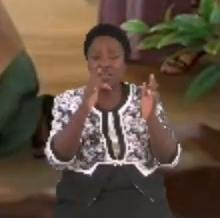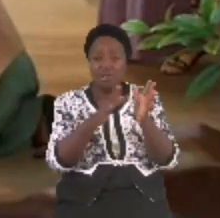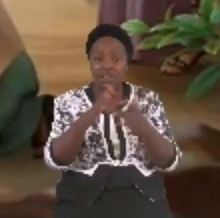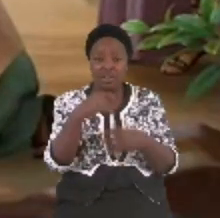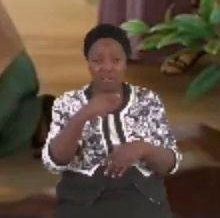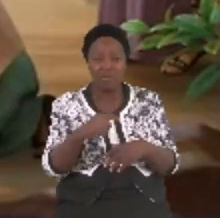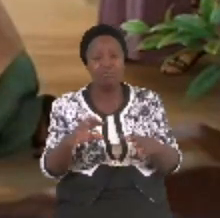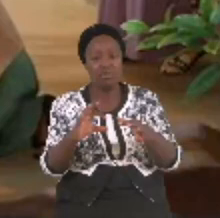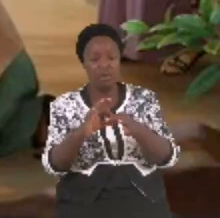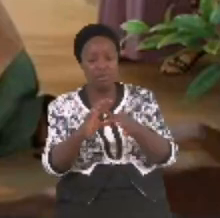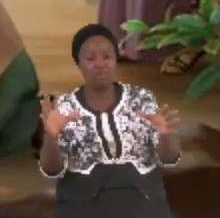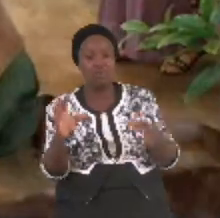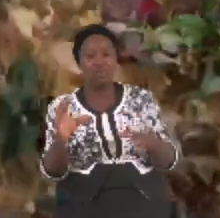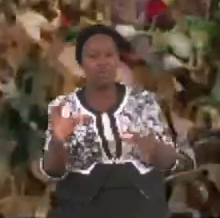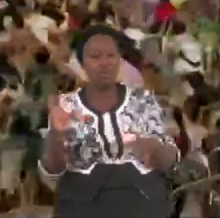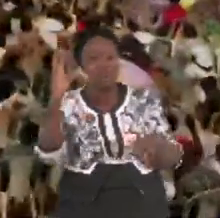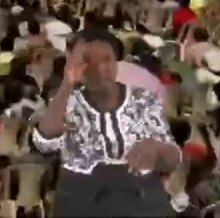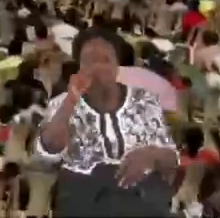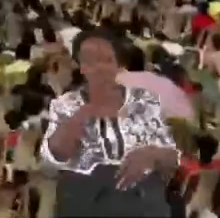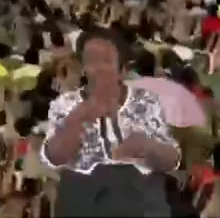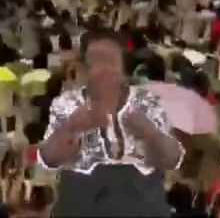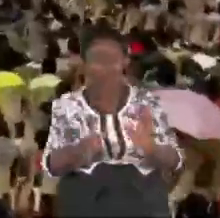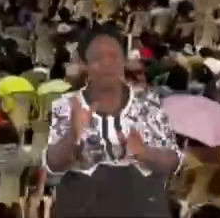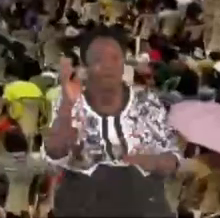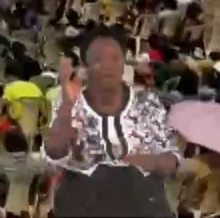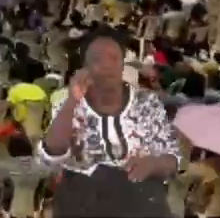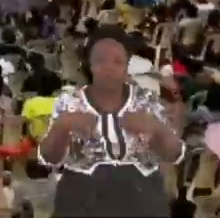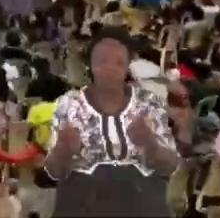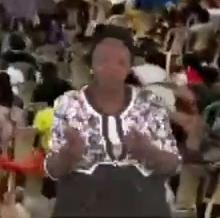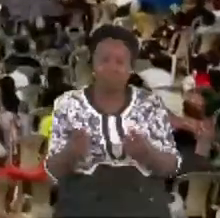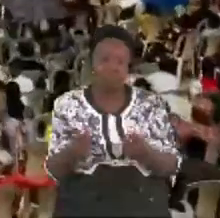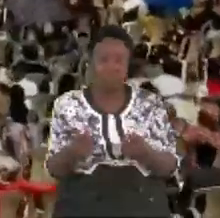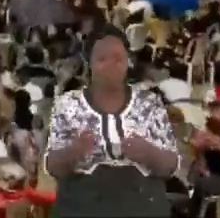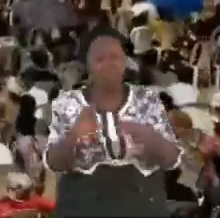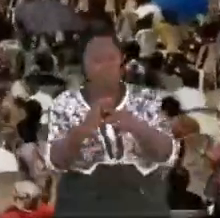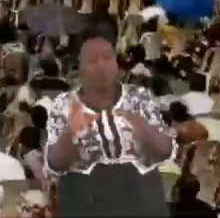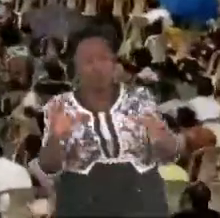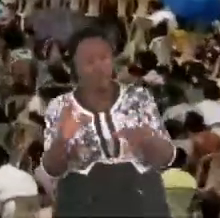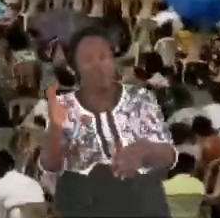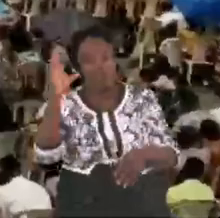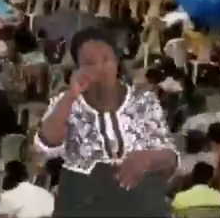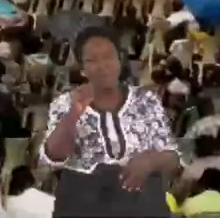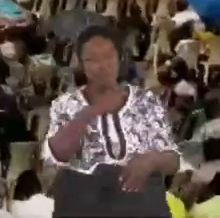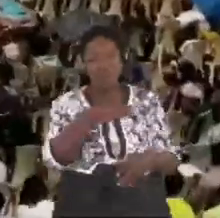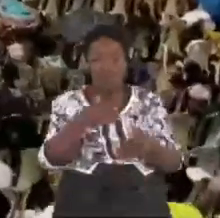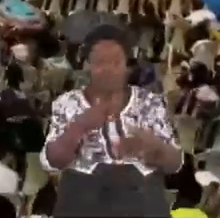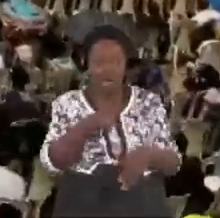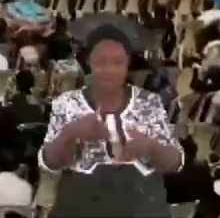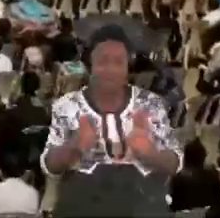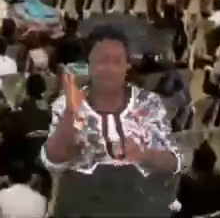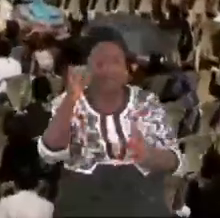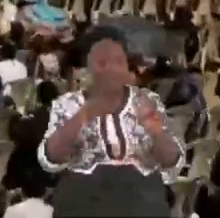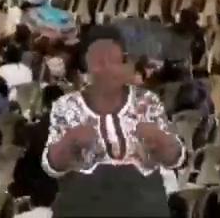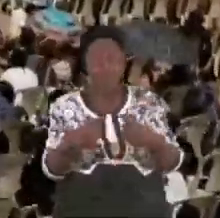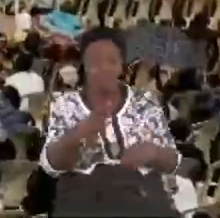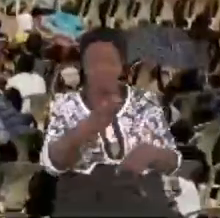déliez-le. Et laissez-le aller. Déliez-le et laissez-le aller. Ça,